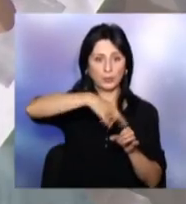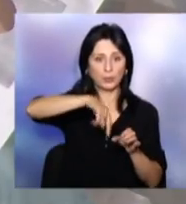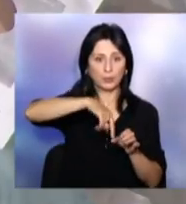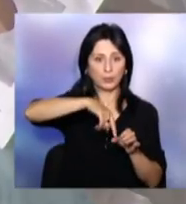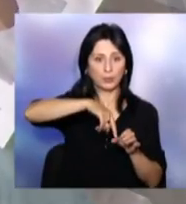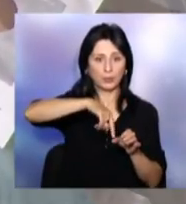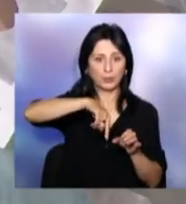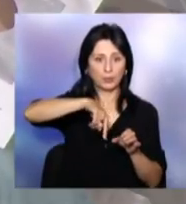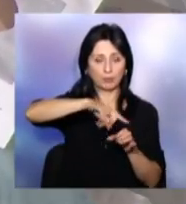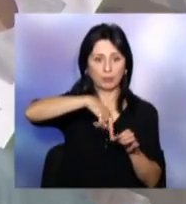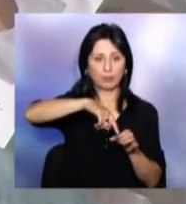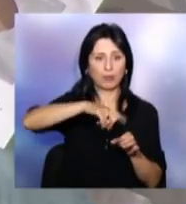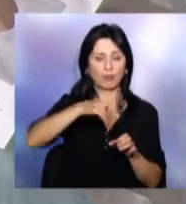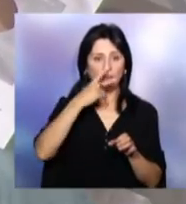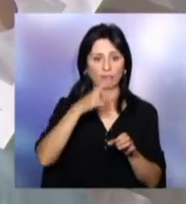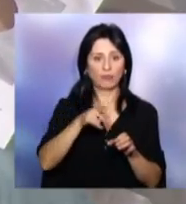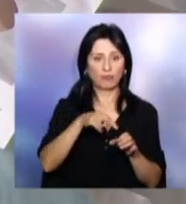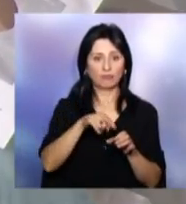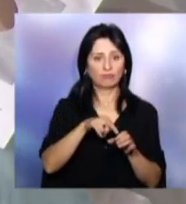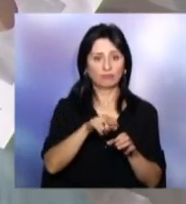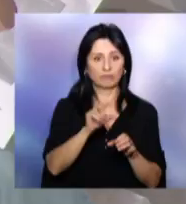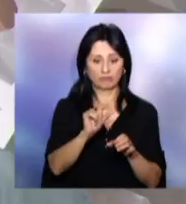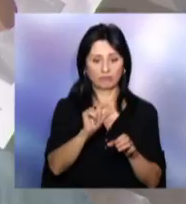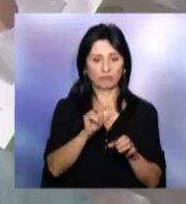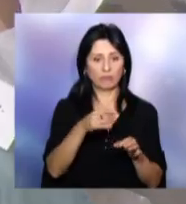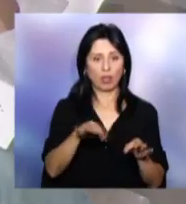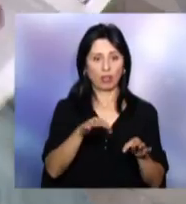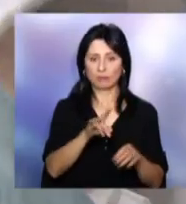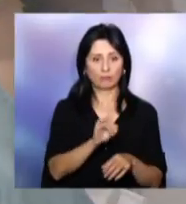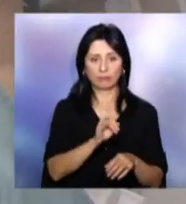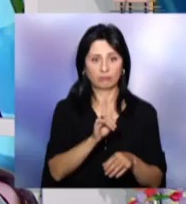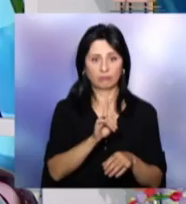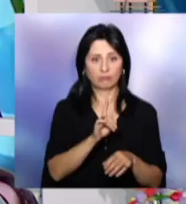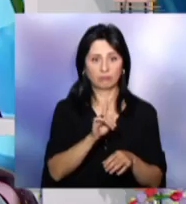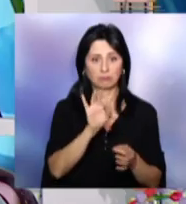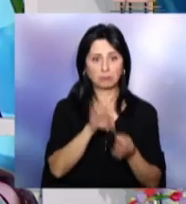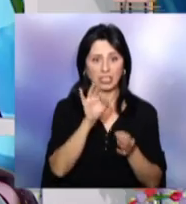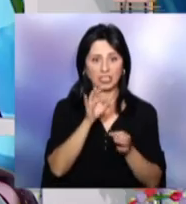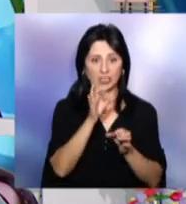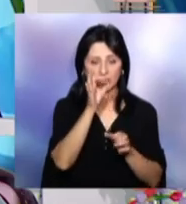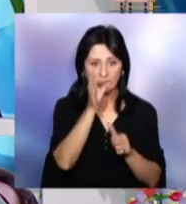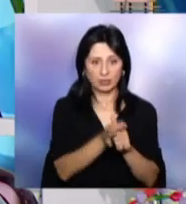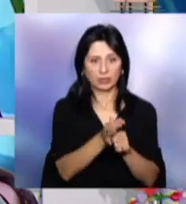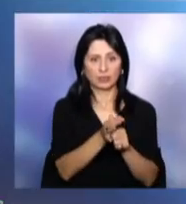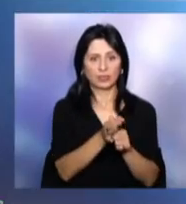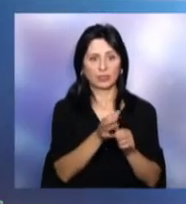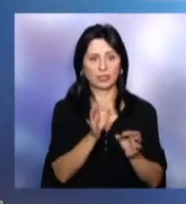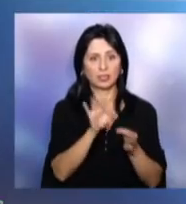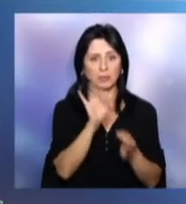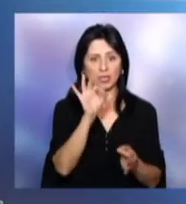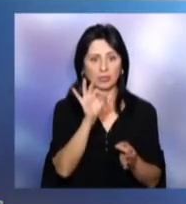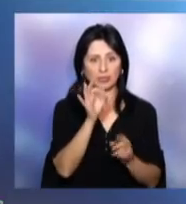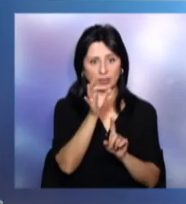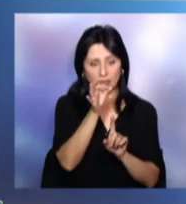საზომის კიდედან სტომამდე არის საკმაოდ დიდი მანძილი დარჩენილი. ანუ იდეალურად უნდა შეესაბამებოდეს. იდეალურად